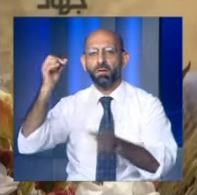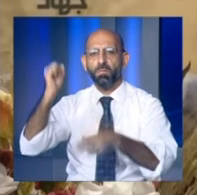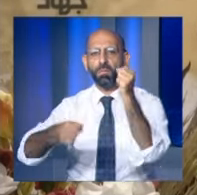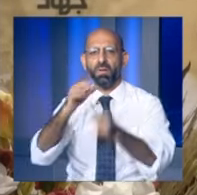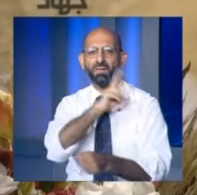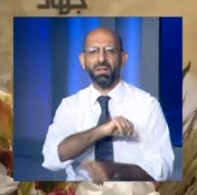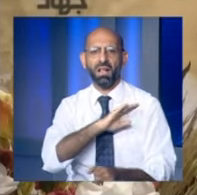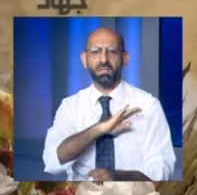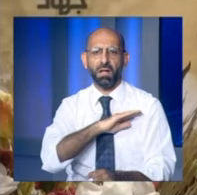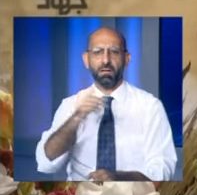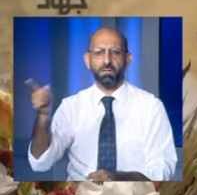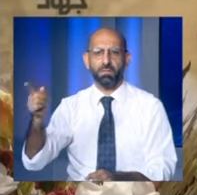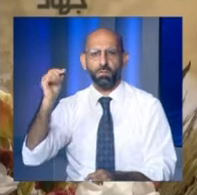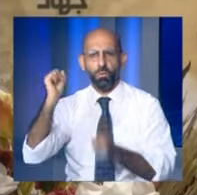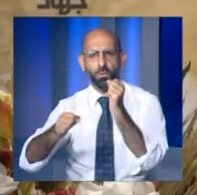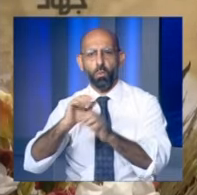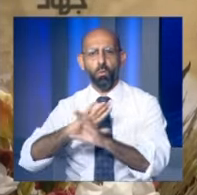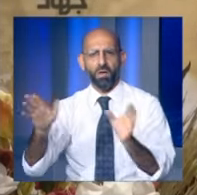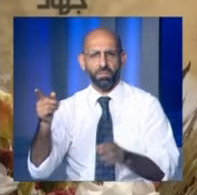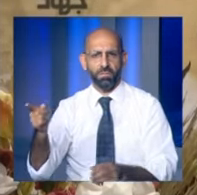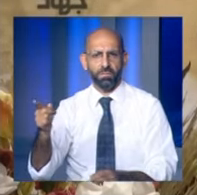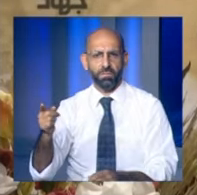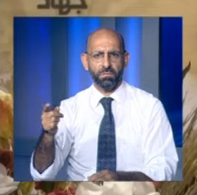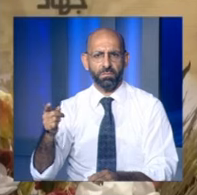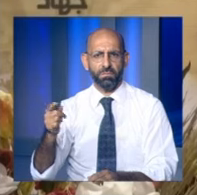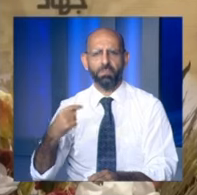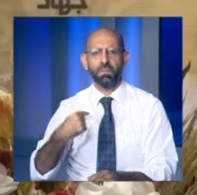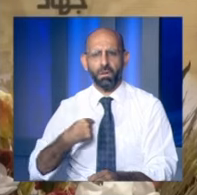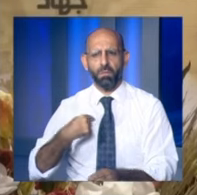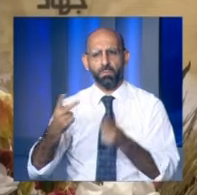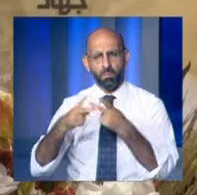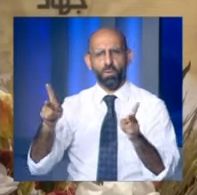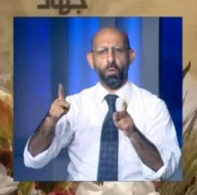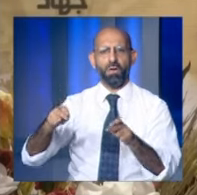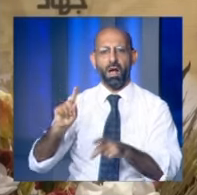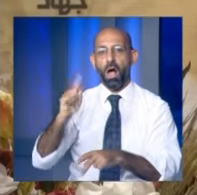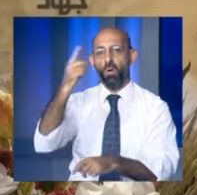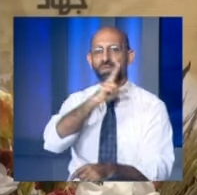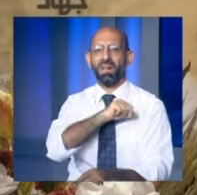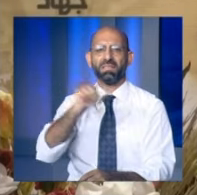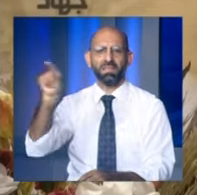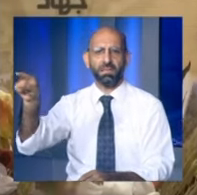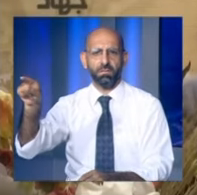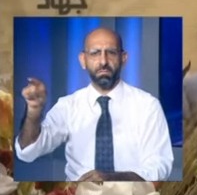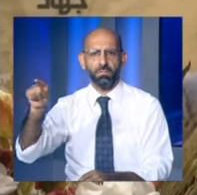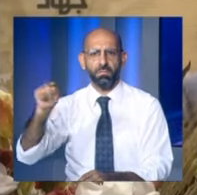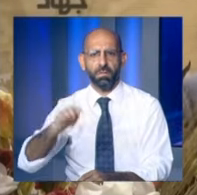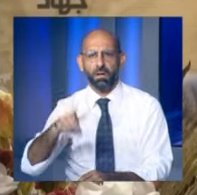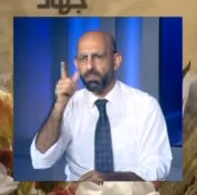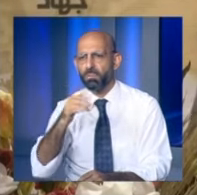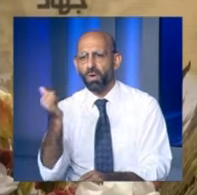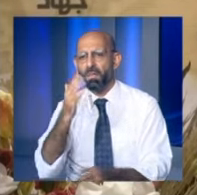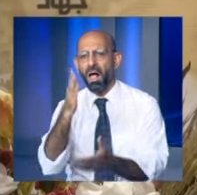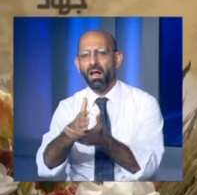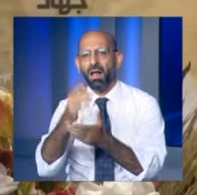شيء آخر كي يوقف حرب الإبادة التي يمارسها في غزة، وكي يوقف